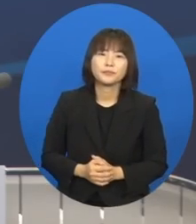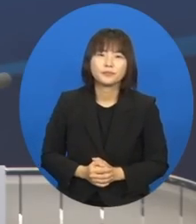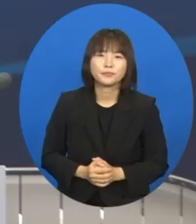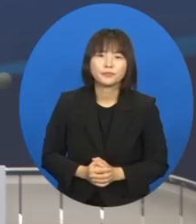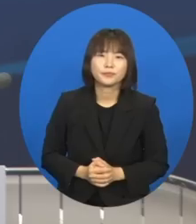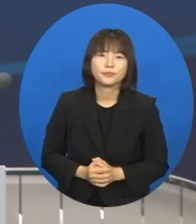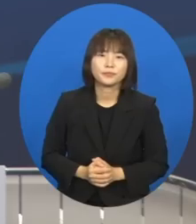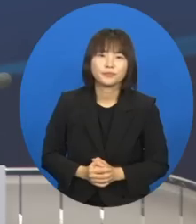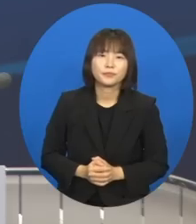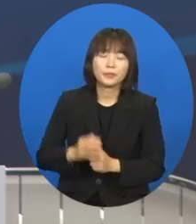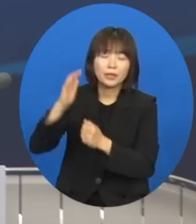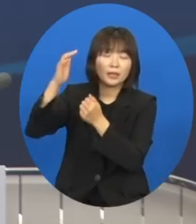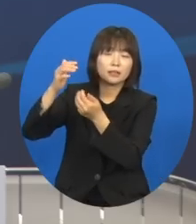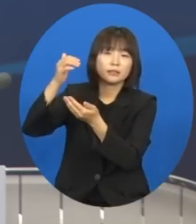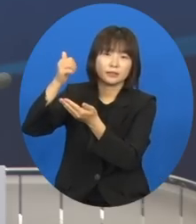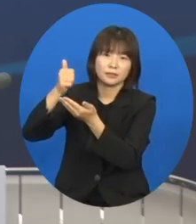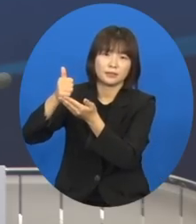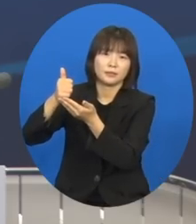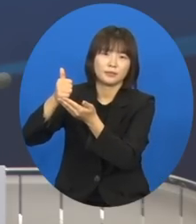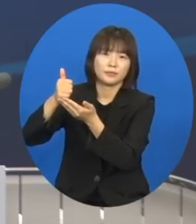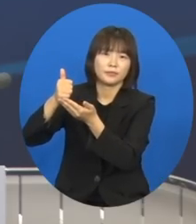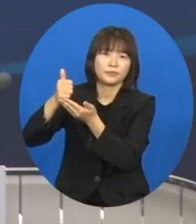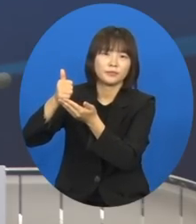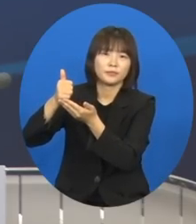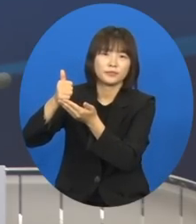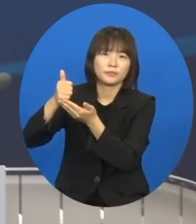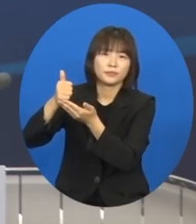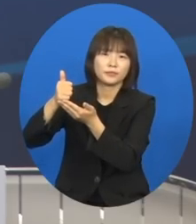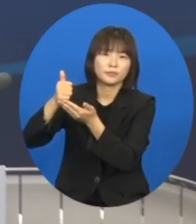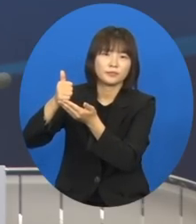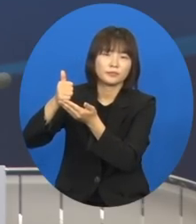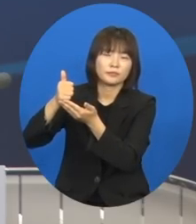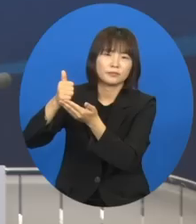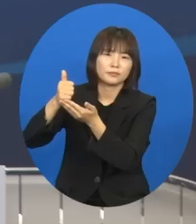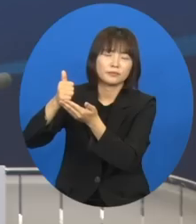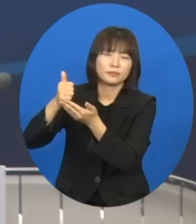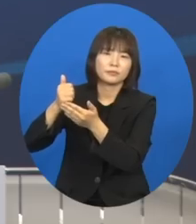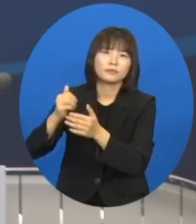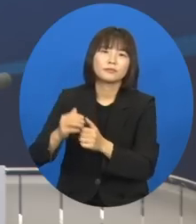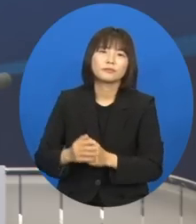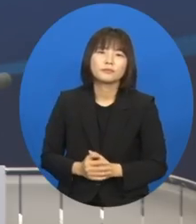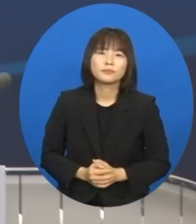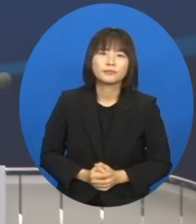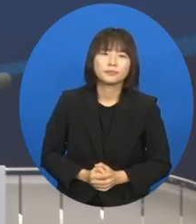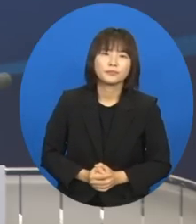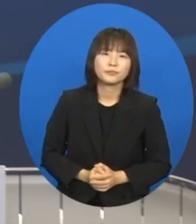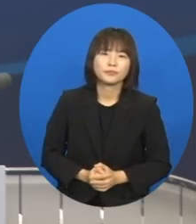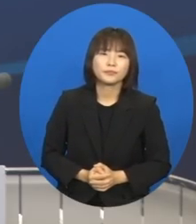하나님께서